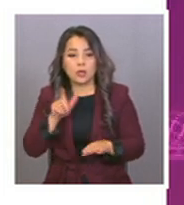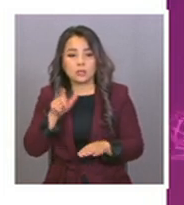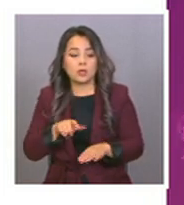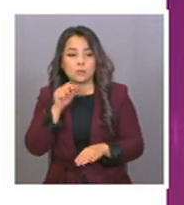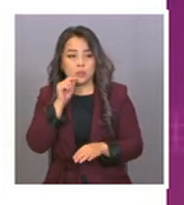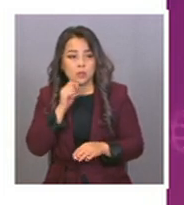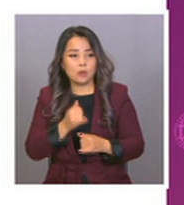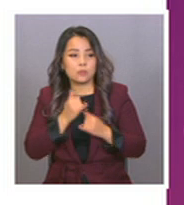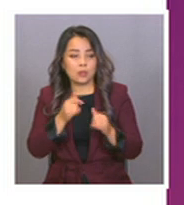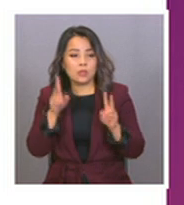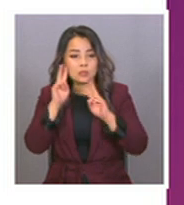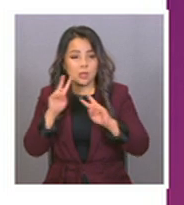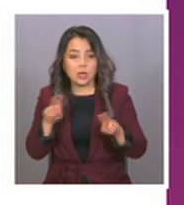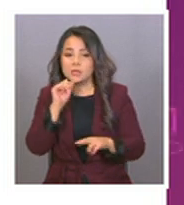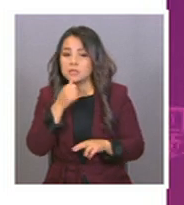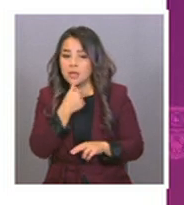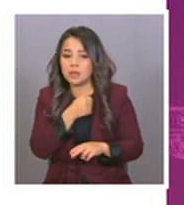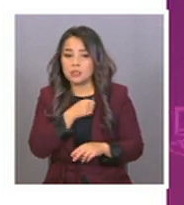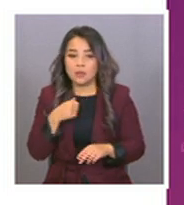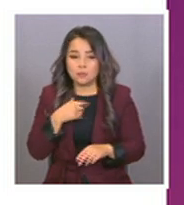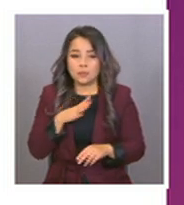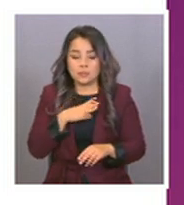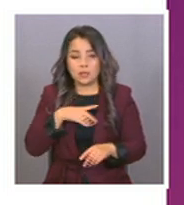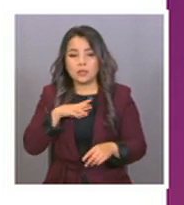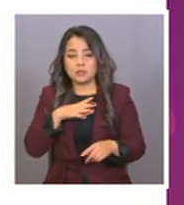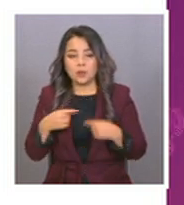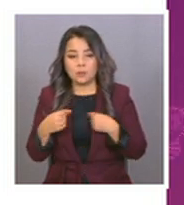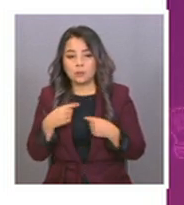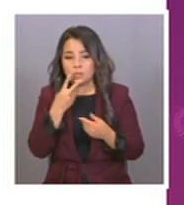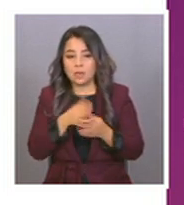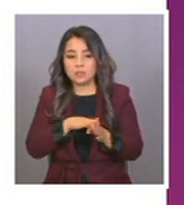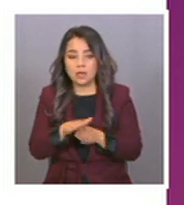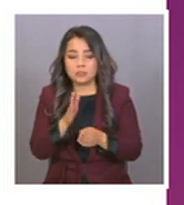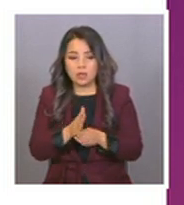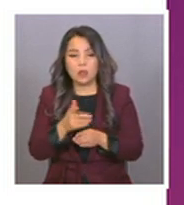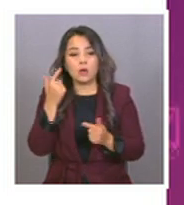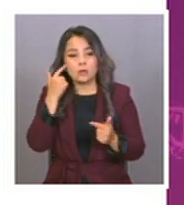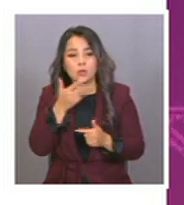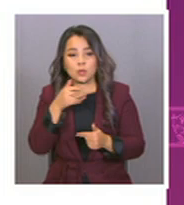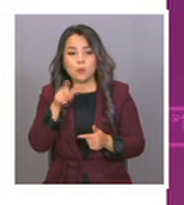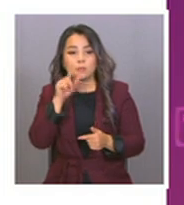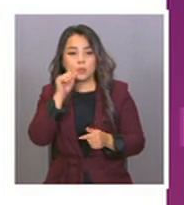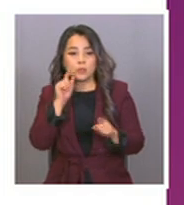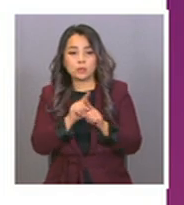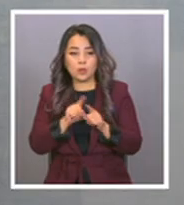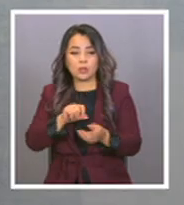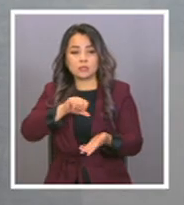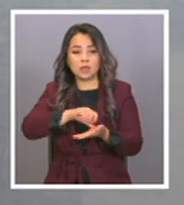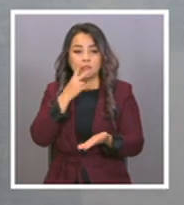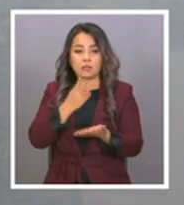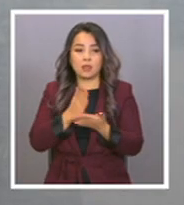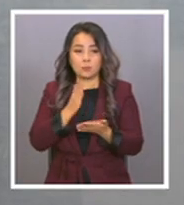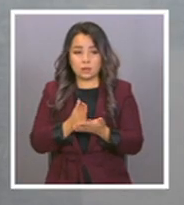білмес. Жалқау адам тер қадырын білмес, жетесіз жігіт ел қадырын білмес.